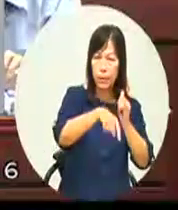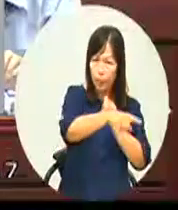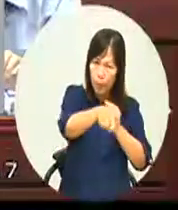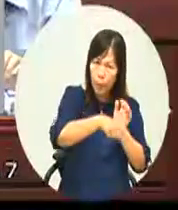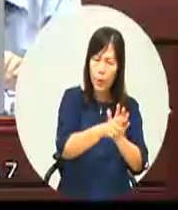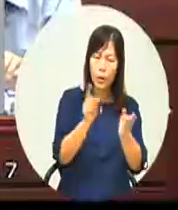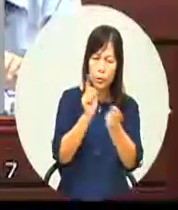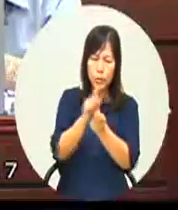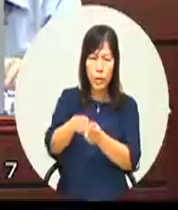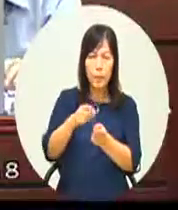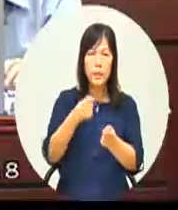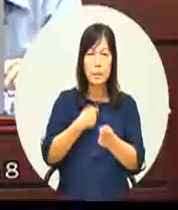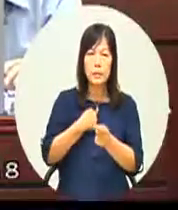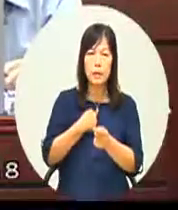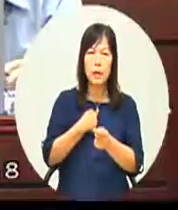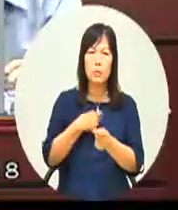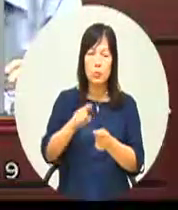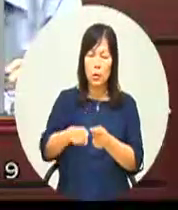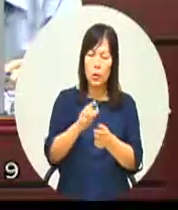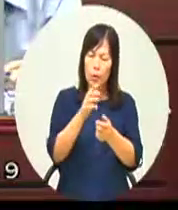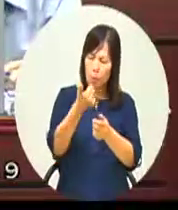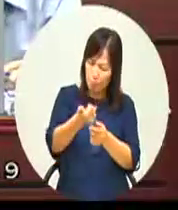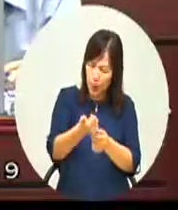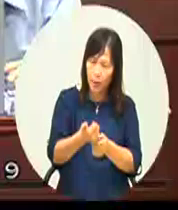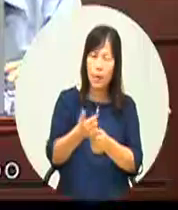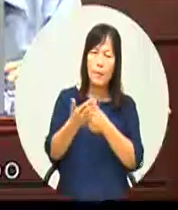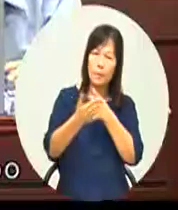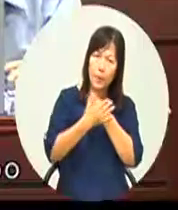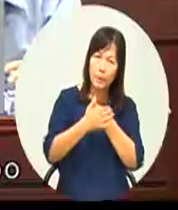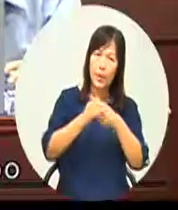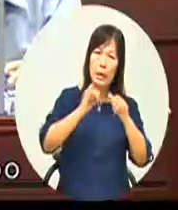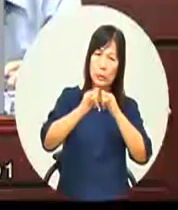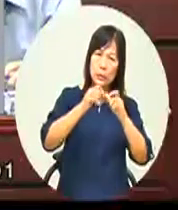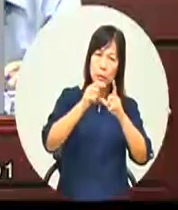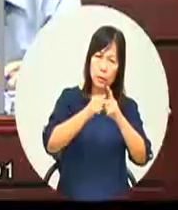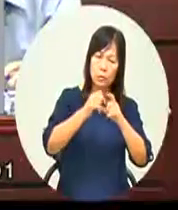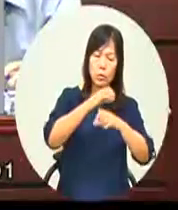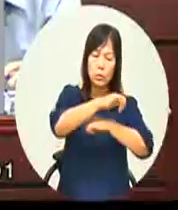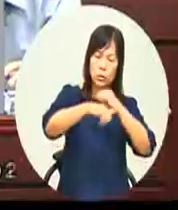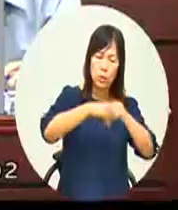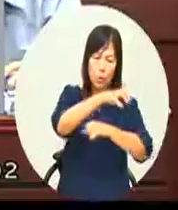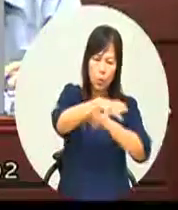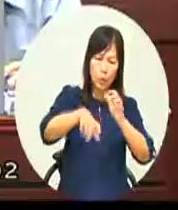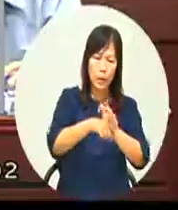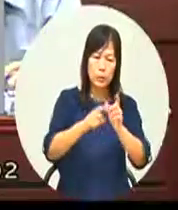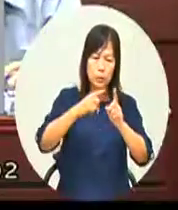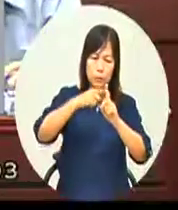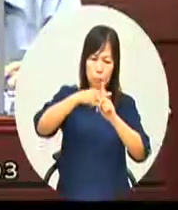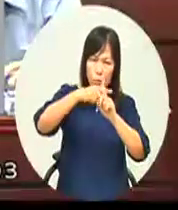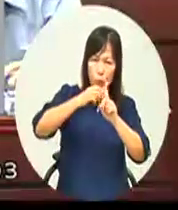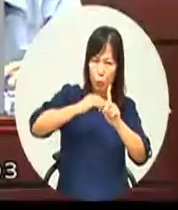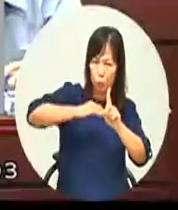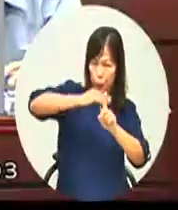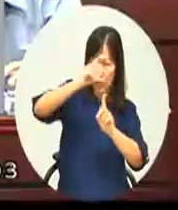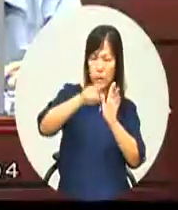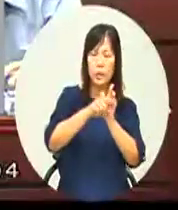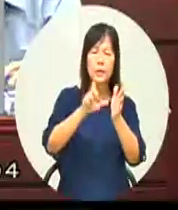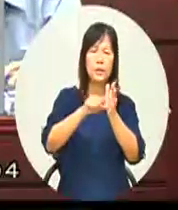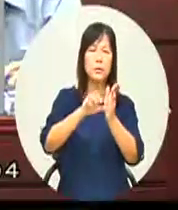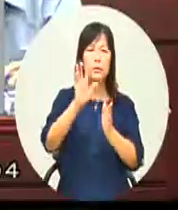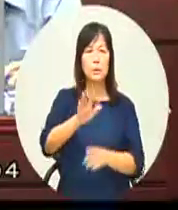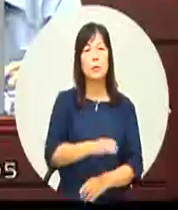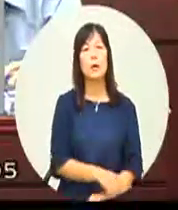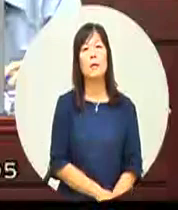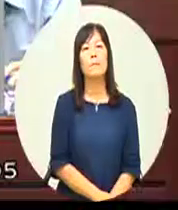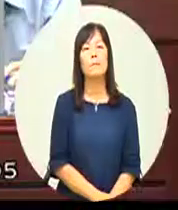其实这是一个很好有助于我们社区生活环境品质的提升的一个良好的机会哈。那